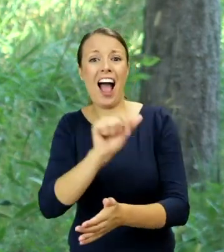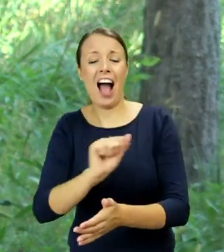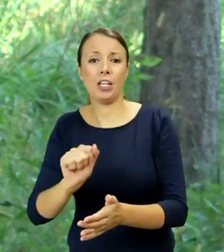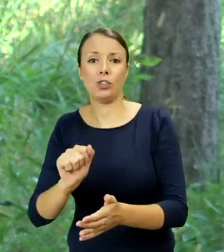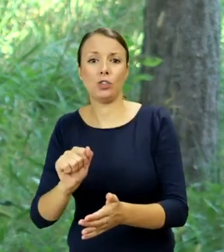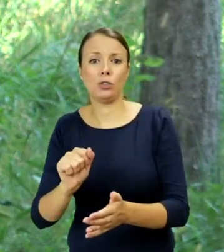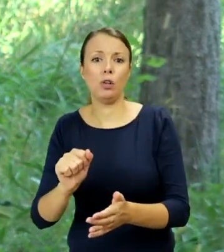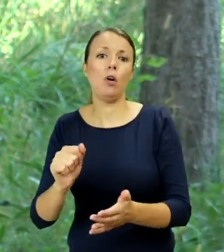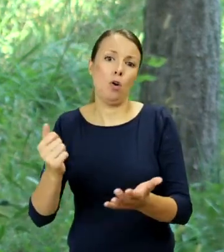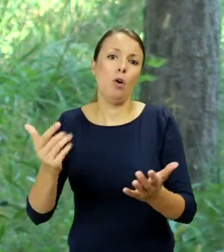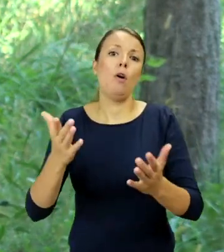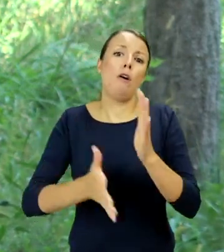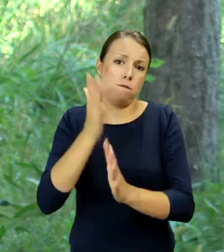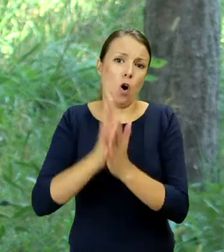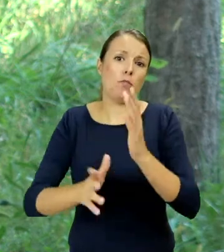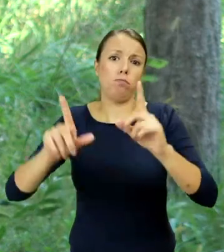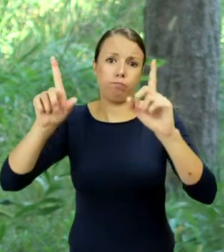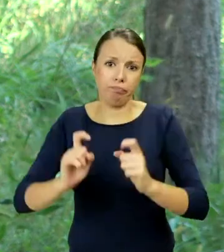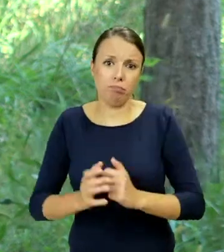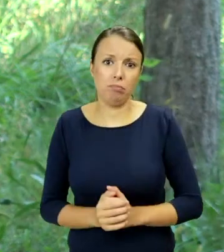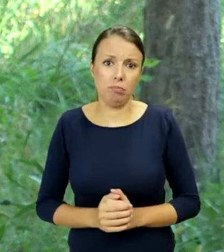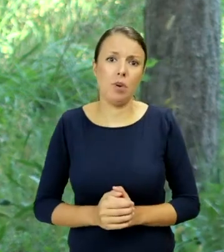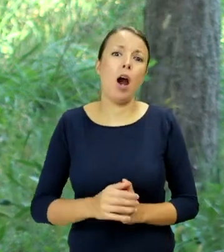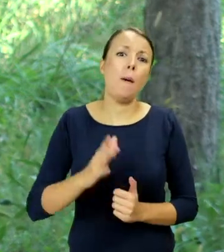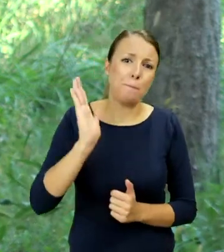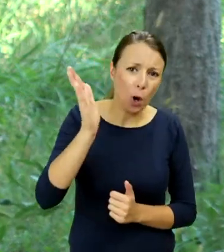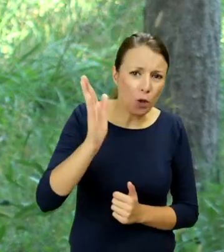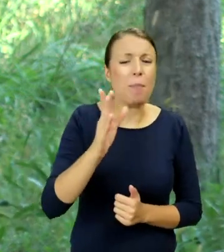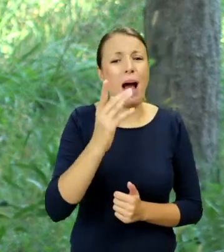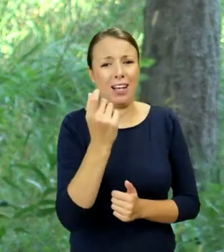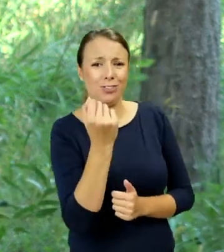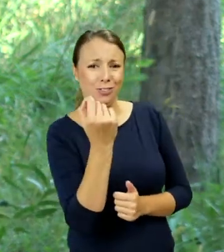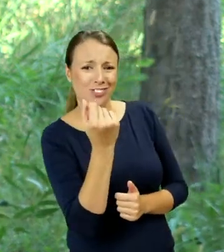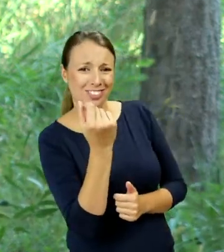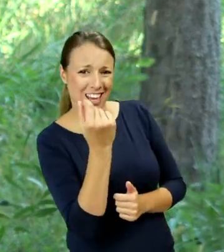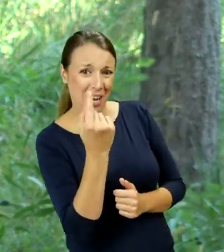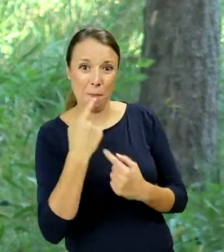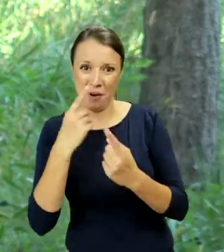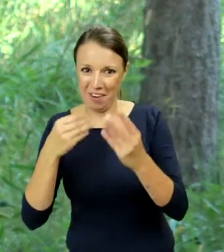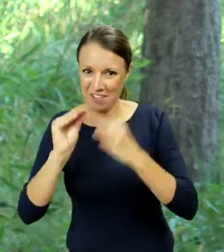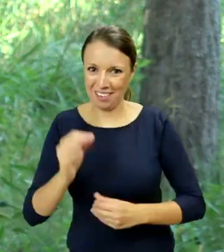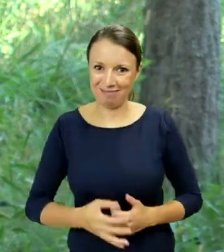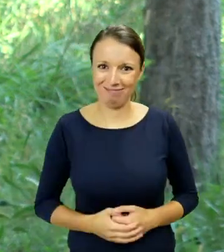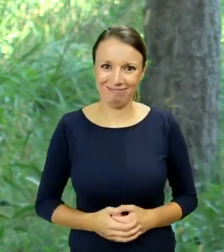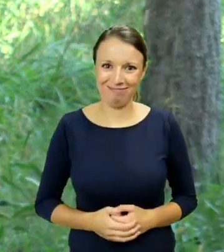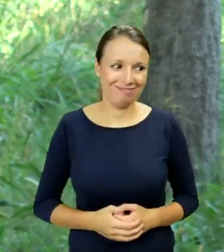do wybuchu wojny, a nawet później, ale o tym za chwilę.